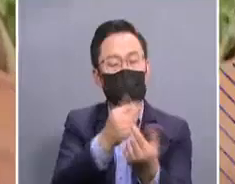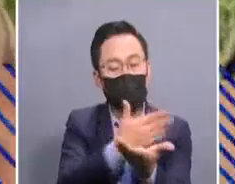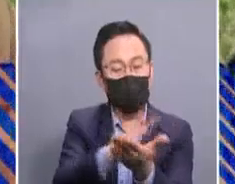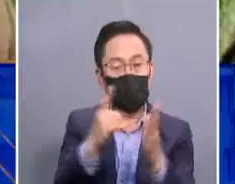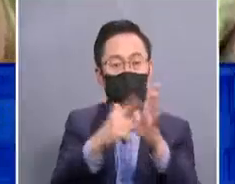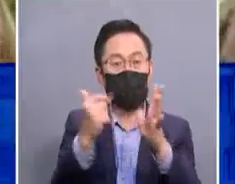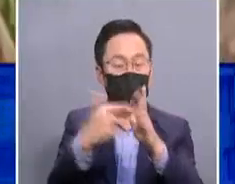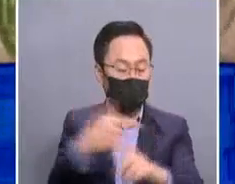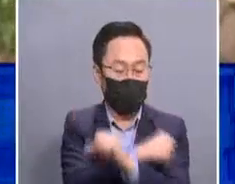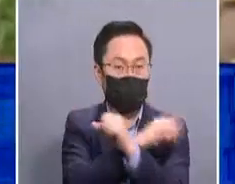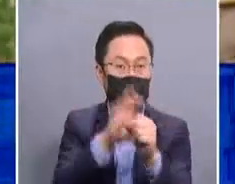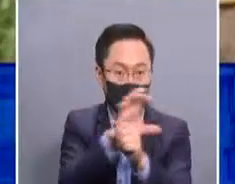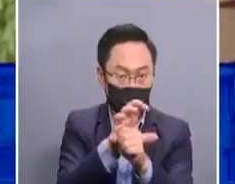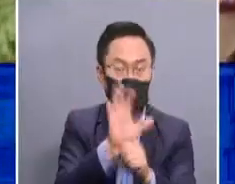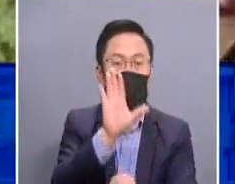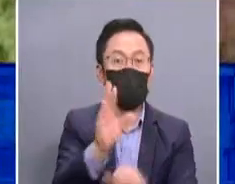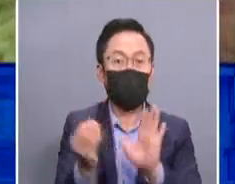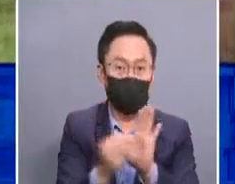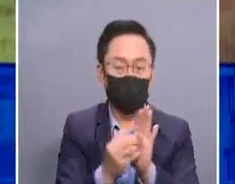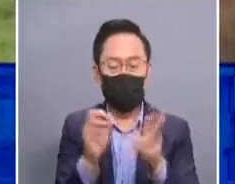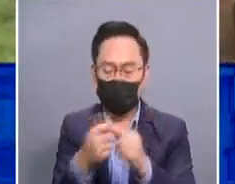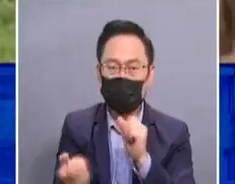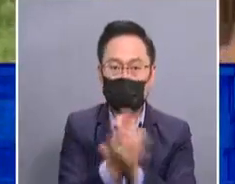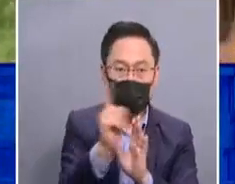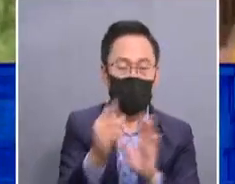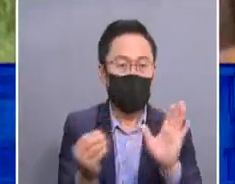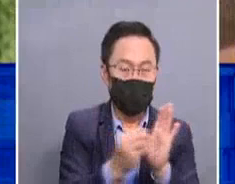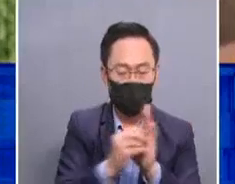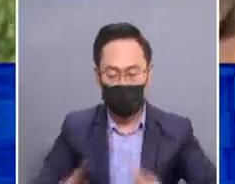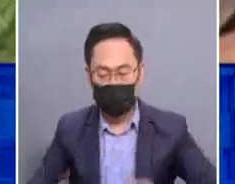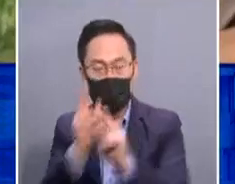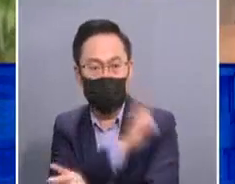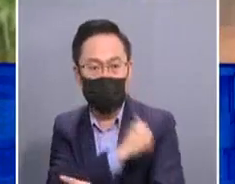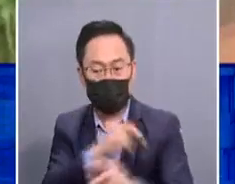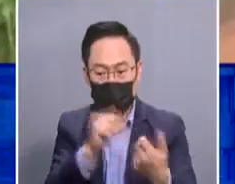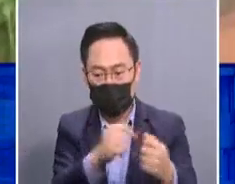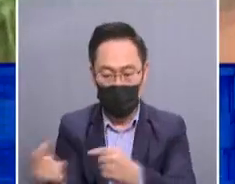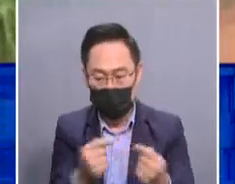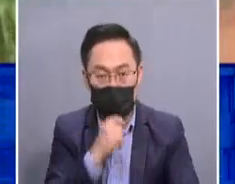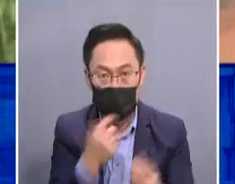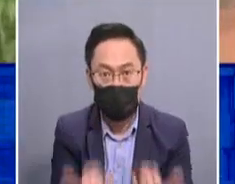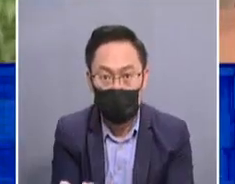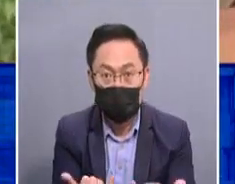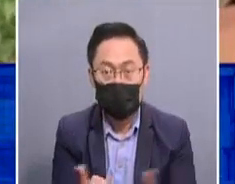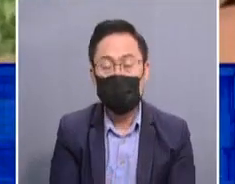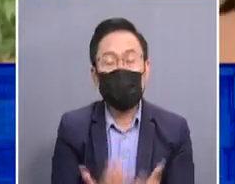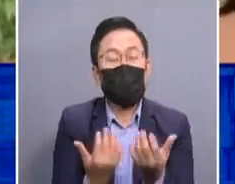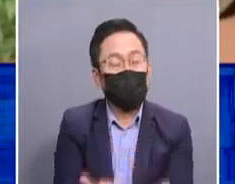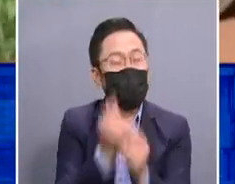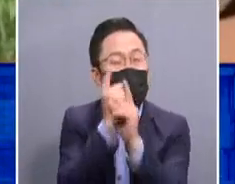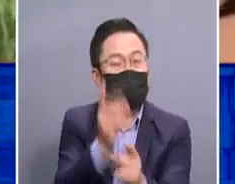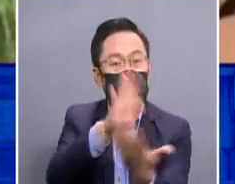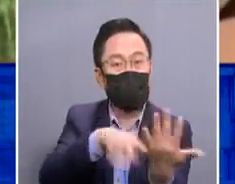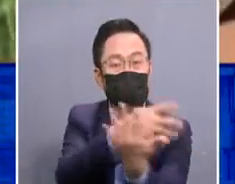รุงเทพมหานครที่มีปัญหาอยู่ในขณะนี้ระหว่างกรุงเทพมหานครกับกระทรวงสาธารณสุขค่ะบอกว่าทั้งหมดเนี่ยยังคงเป็นไปตาม